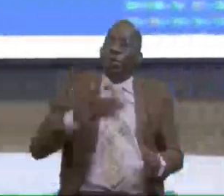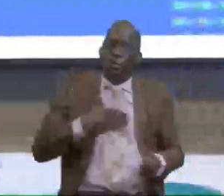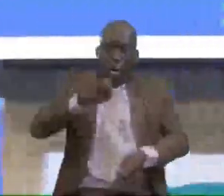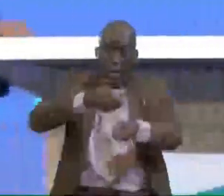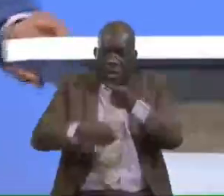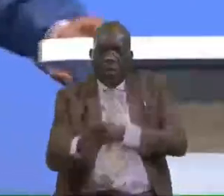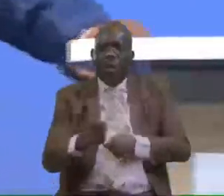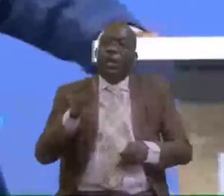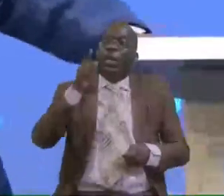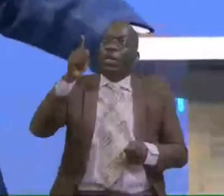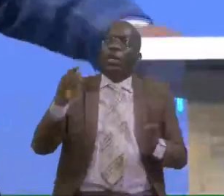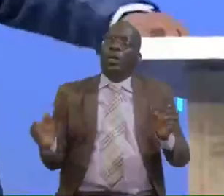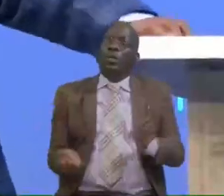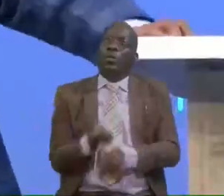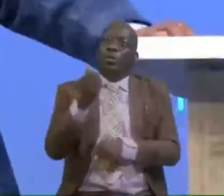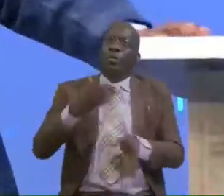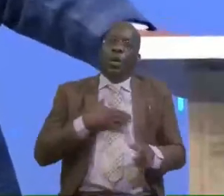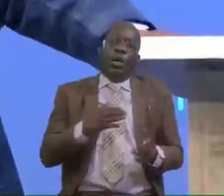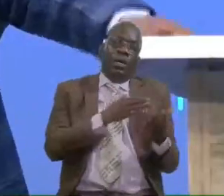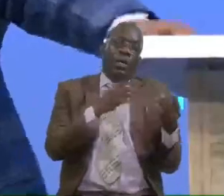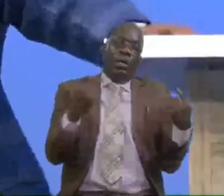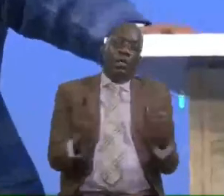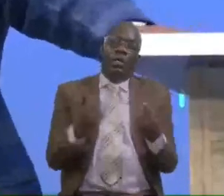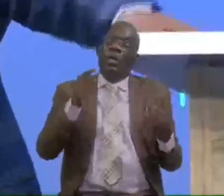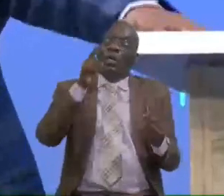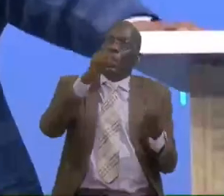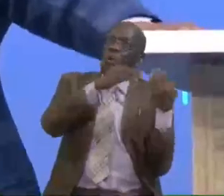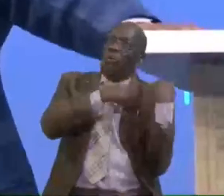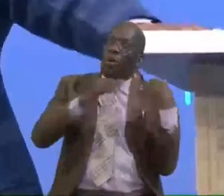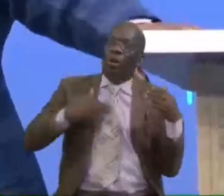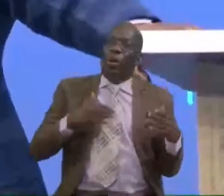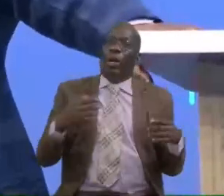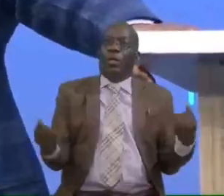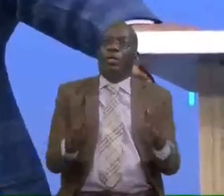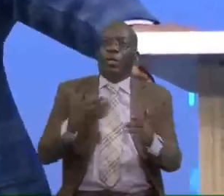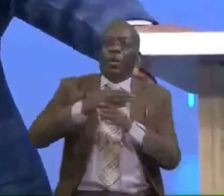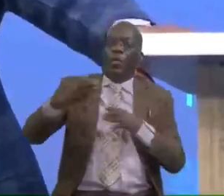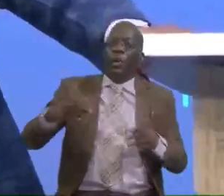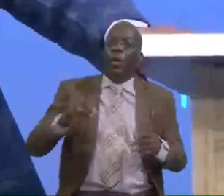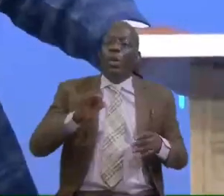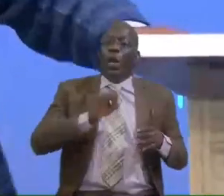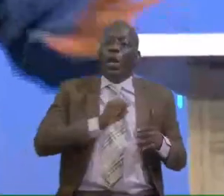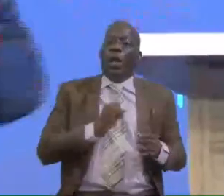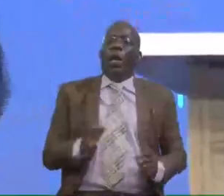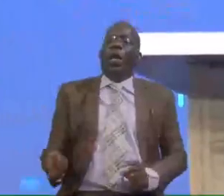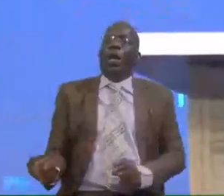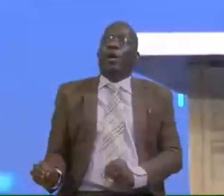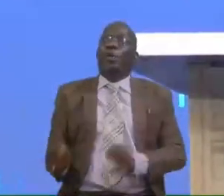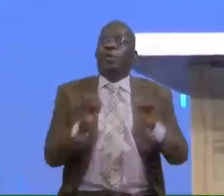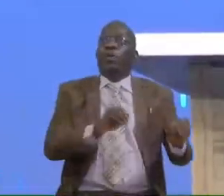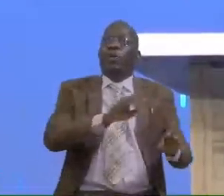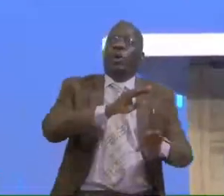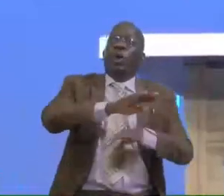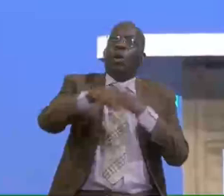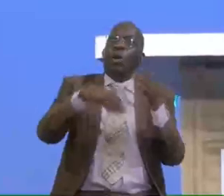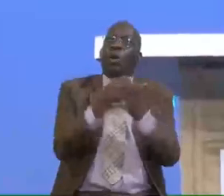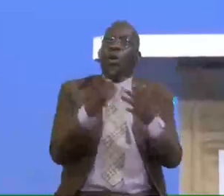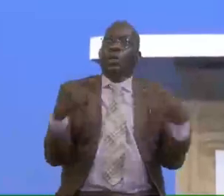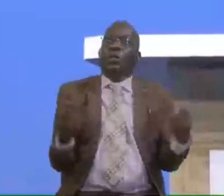il a porté mes péchés, il a ôté mes péchés et je porte tous ces péchés sur